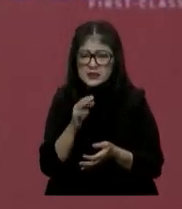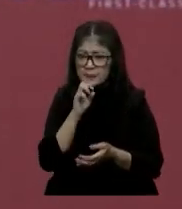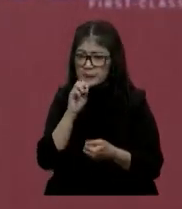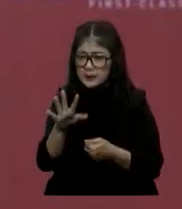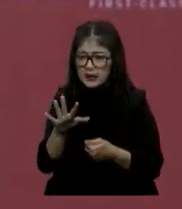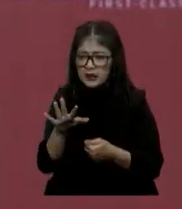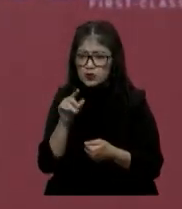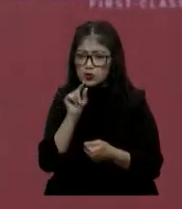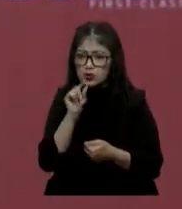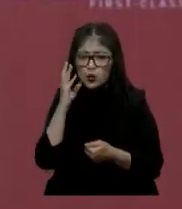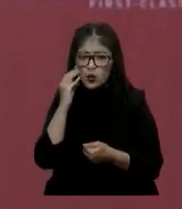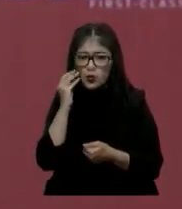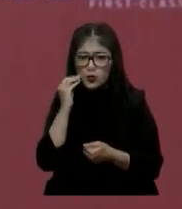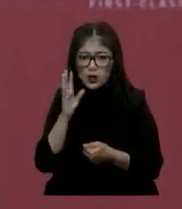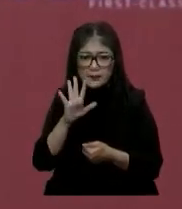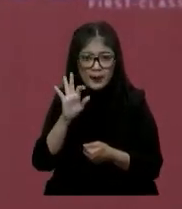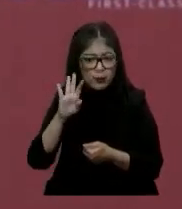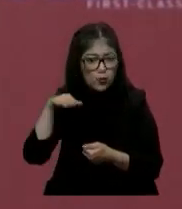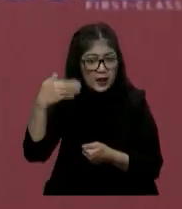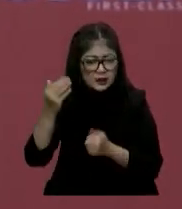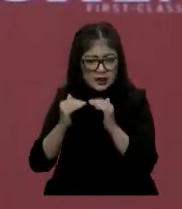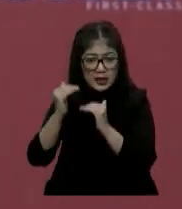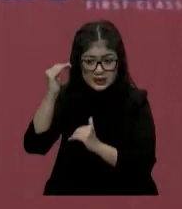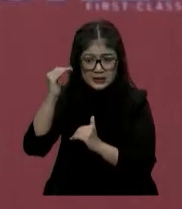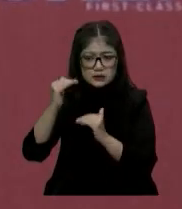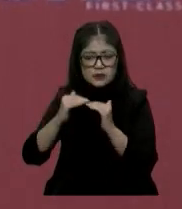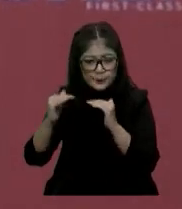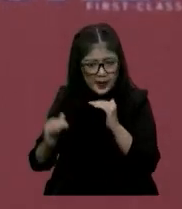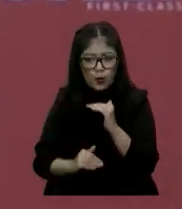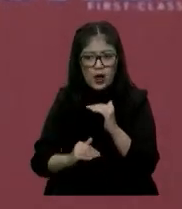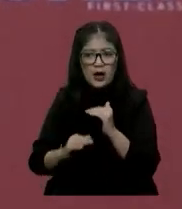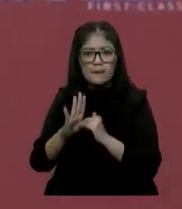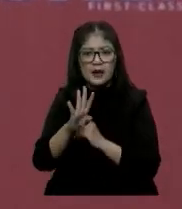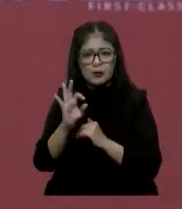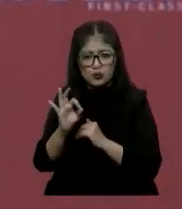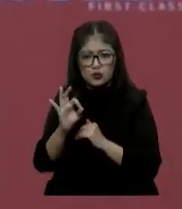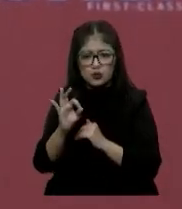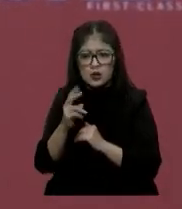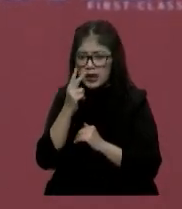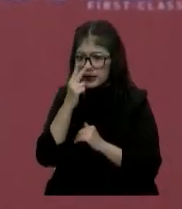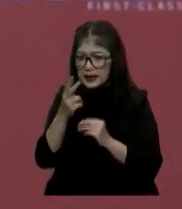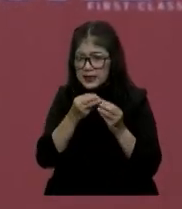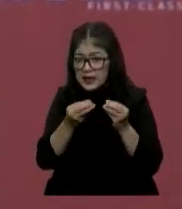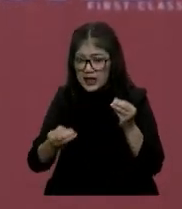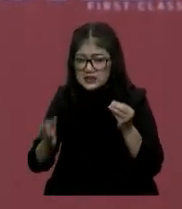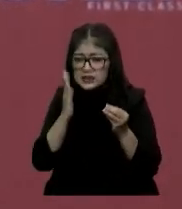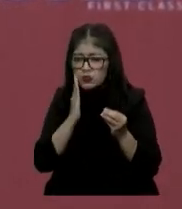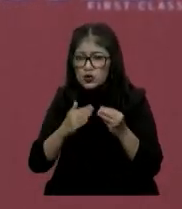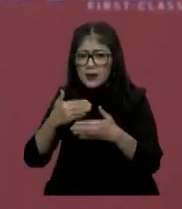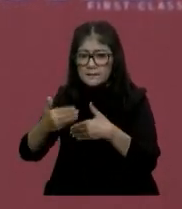premium itu umurnya rata-rata 50 ke atas, sekarang rata-rata malah kebalikannya di bawah 40. Jadi kita melihat generasi muda itu memang semakin lama